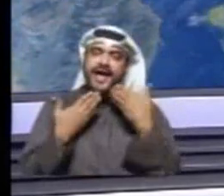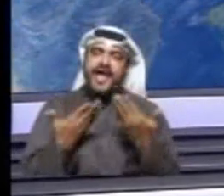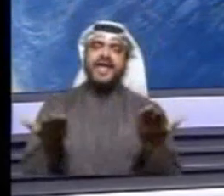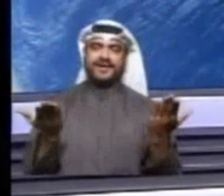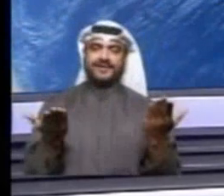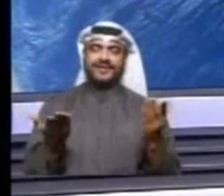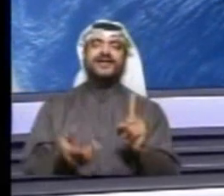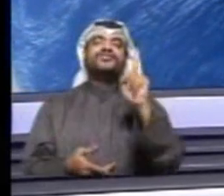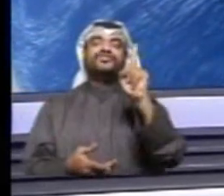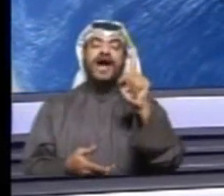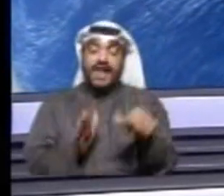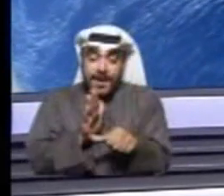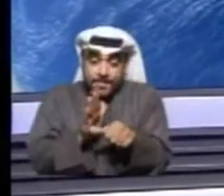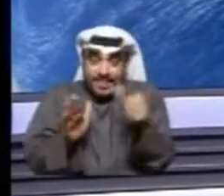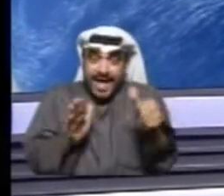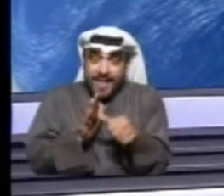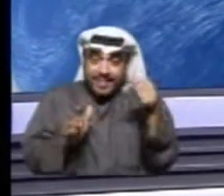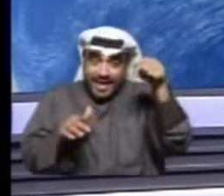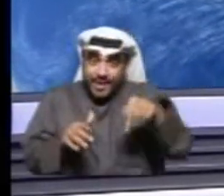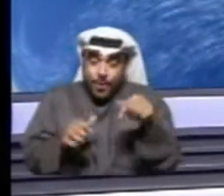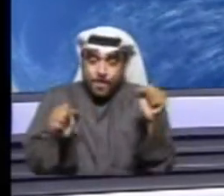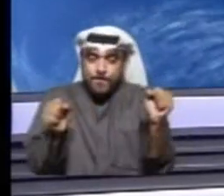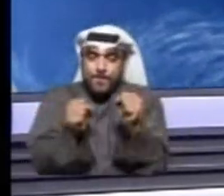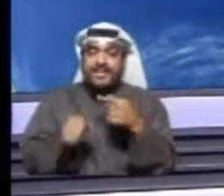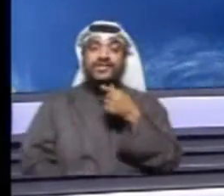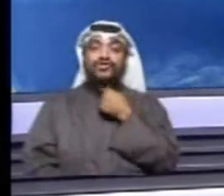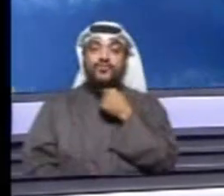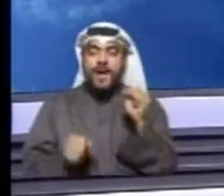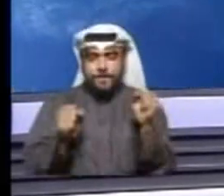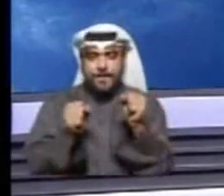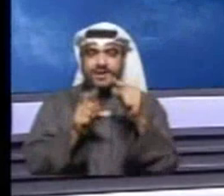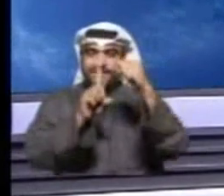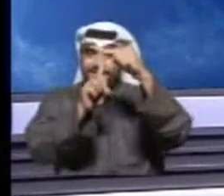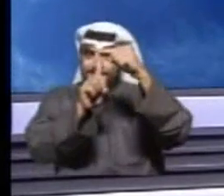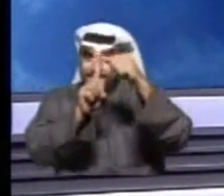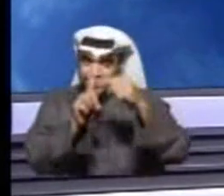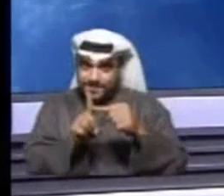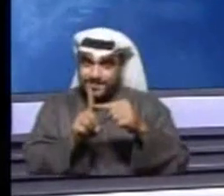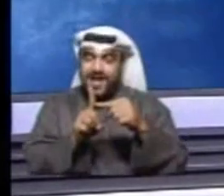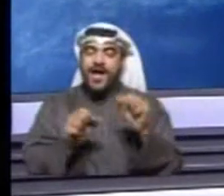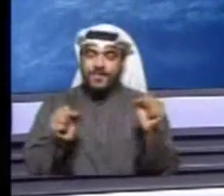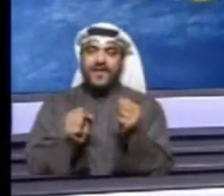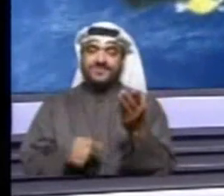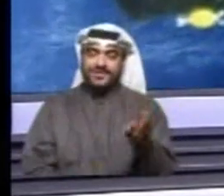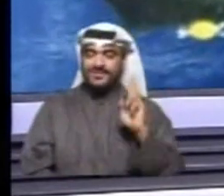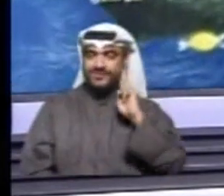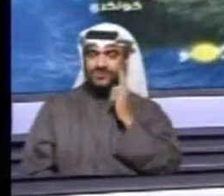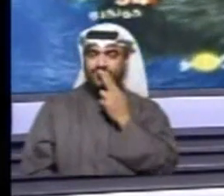المربعانية اليوم، لكن البداية الفعلية بإذن الله راح تكون ابتداء من يوم الجمعة مع انخفاض متوقع في درجات الحرارة يستمر ويانا